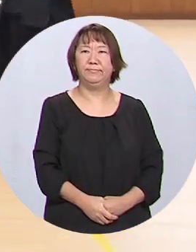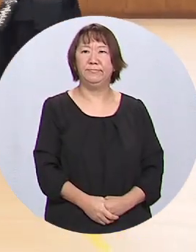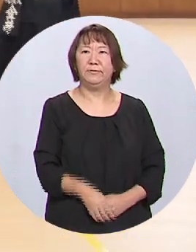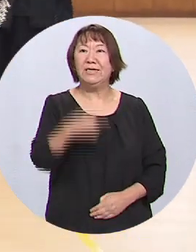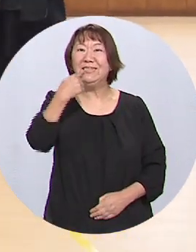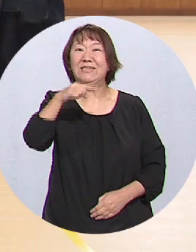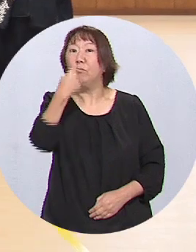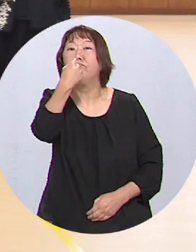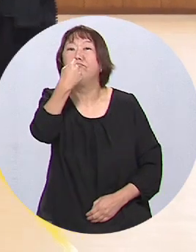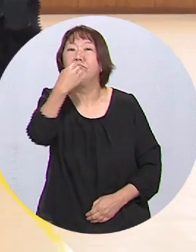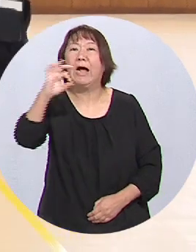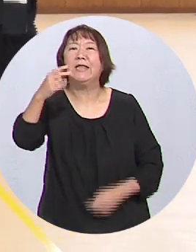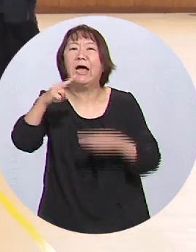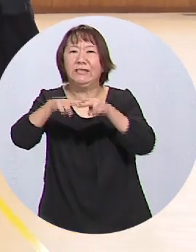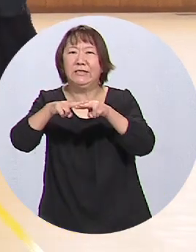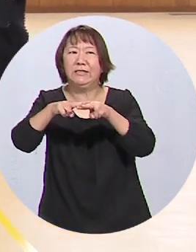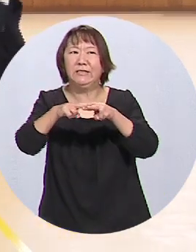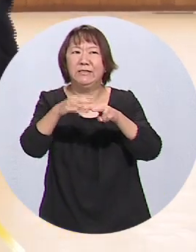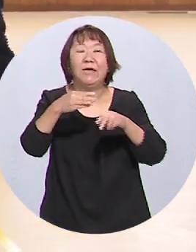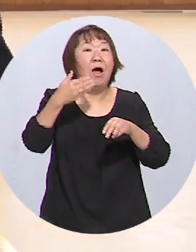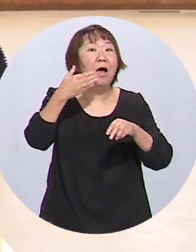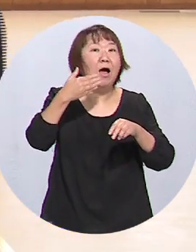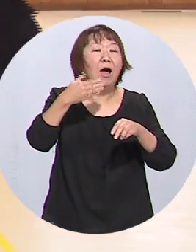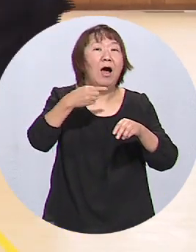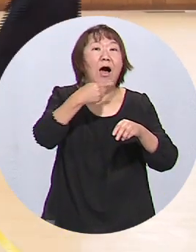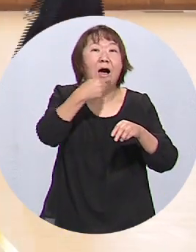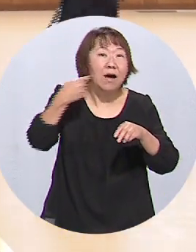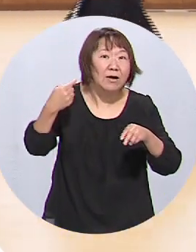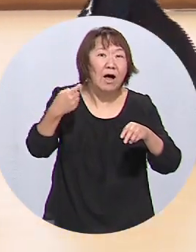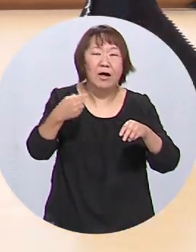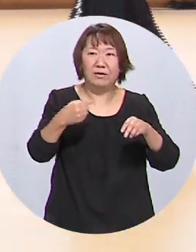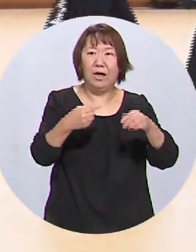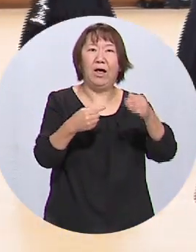白が金井です。赤が足立選手。